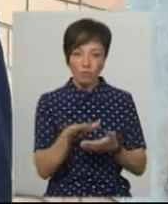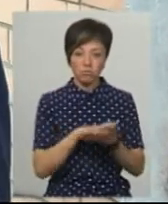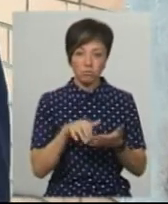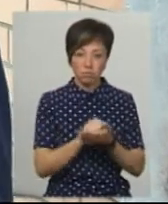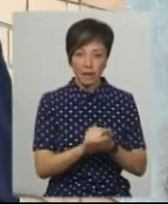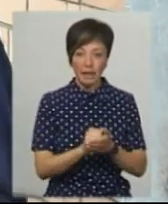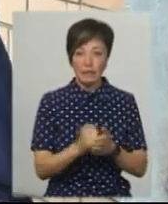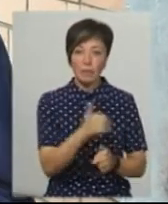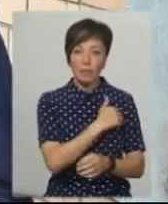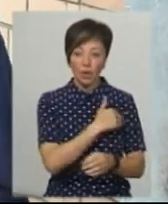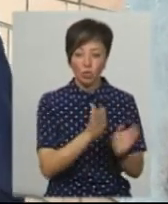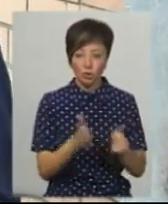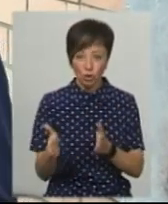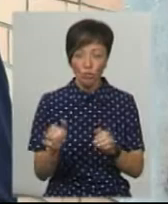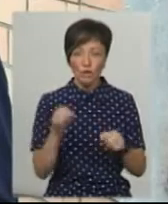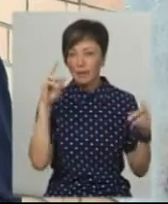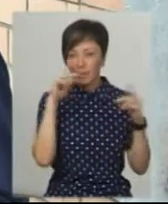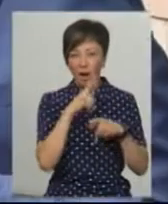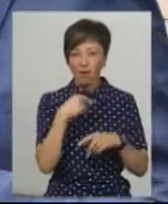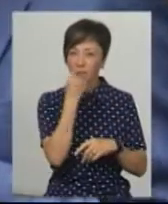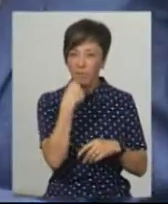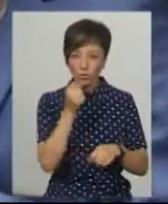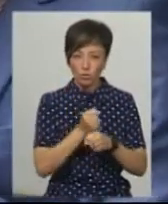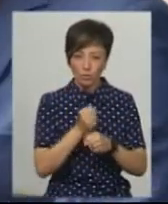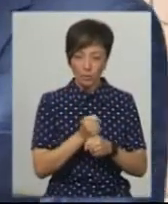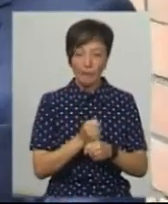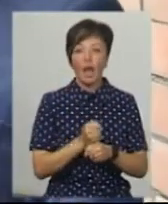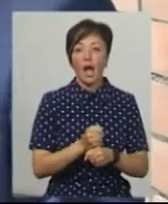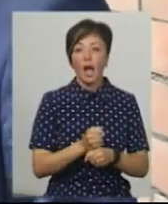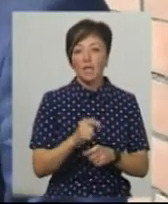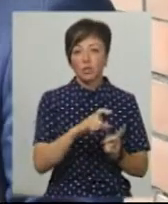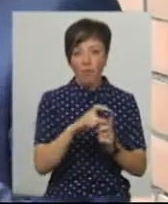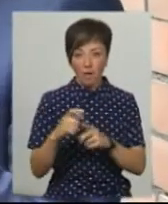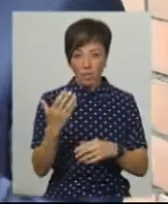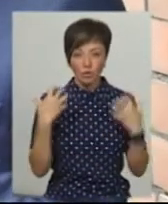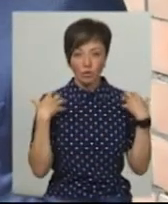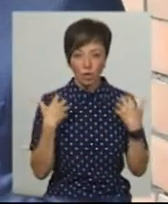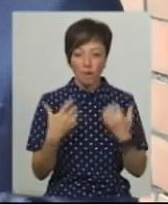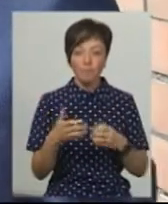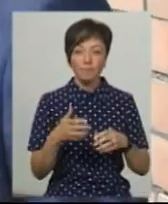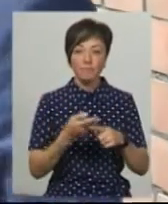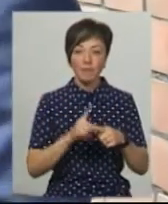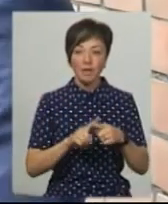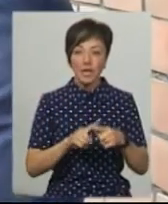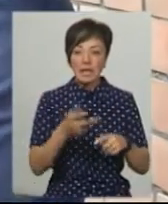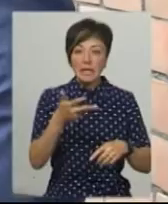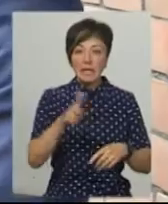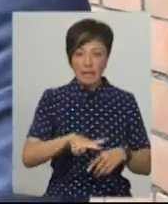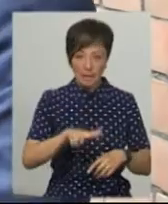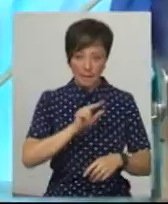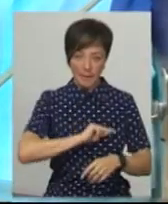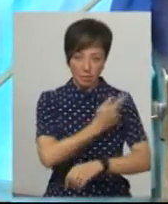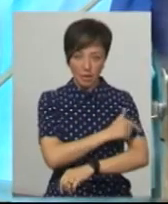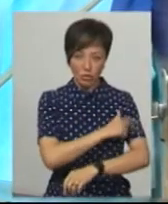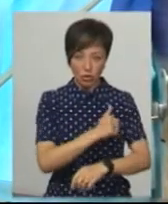порушення температурного режиму, можливо неправильно відібрана проба. За словами Олега Балашова, до відбору проб у лабораторії задіяні 3 медичні працівники.